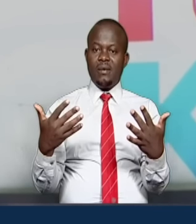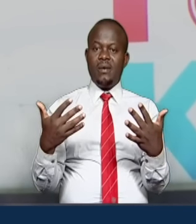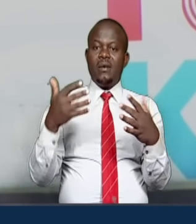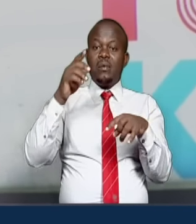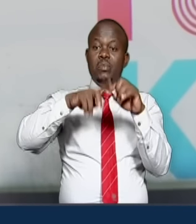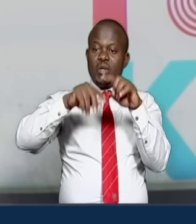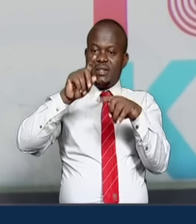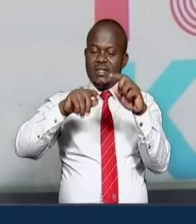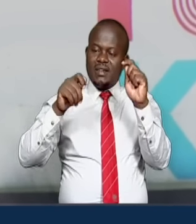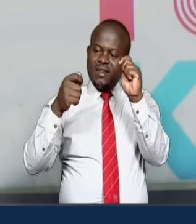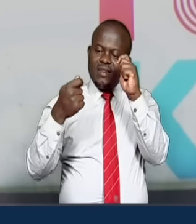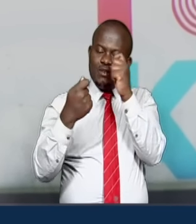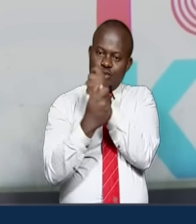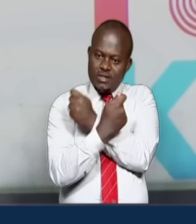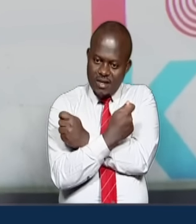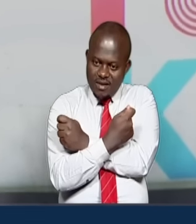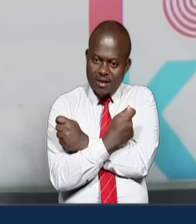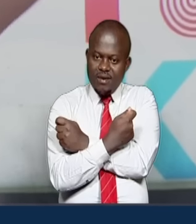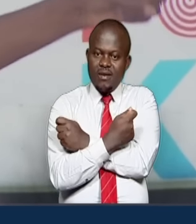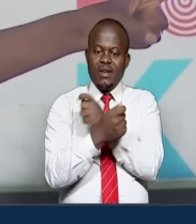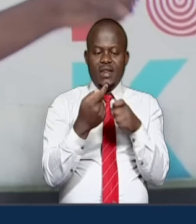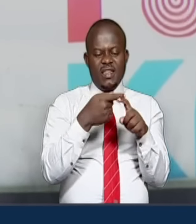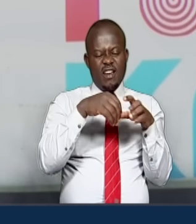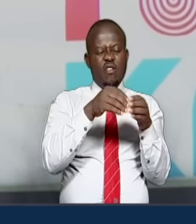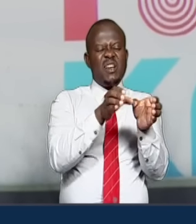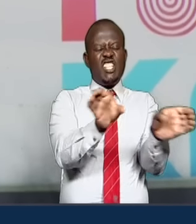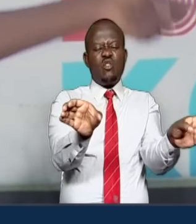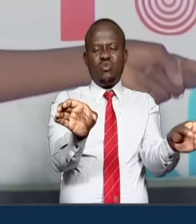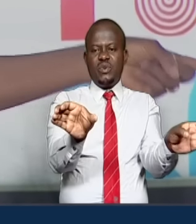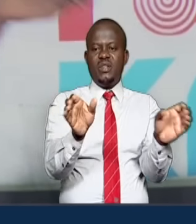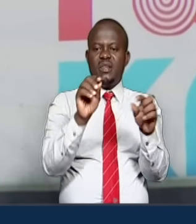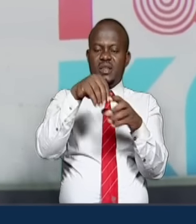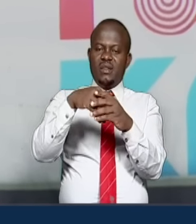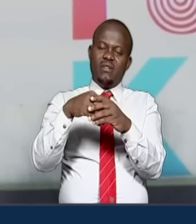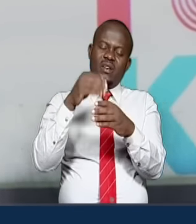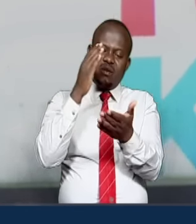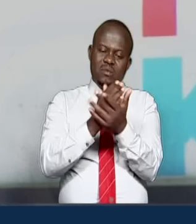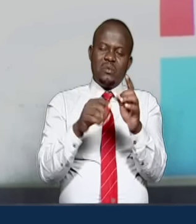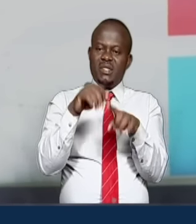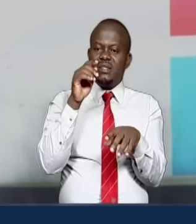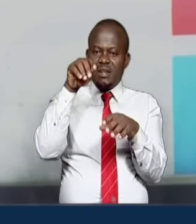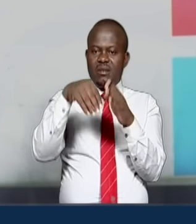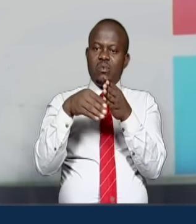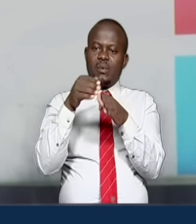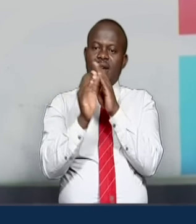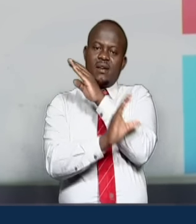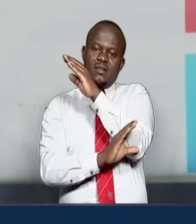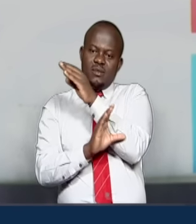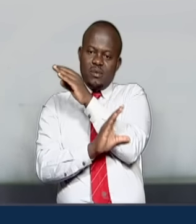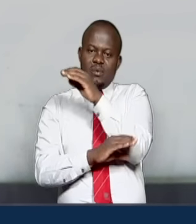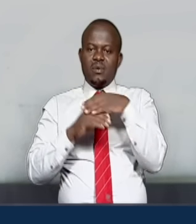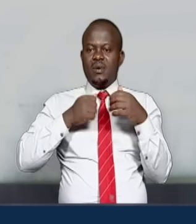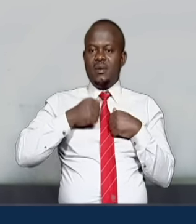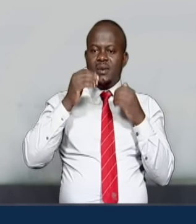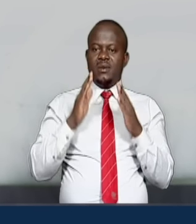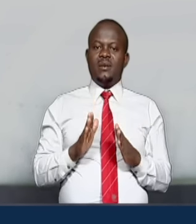politike yahindutse ikava mu macakubiri ikava mu bwicanyi ikajya mu kubaka igihugu